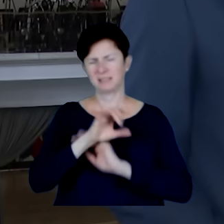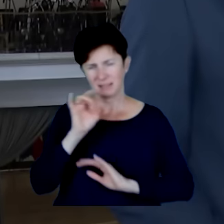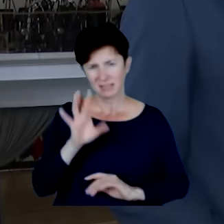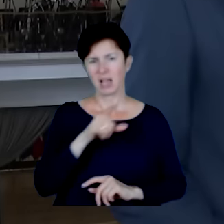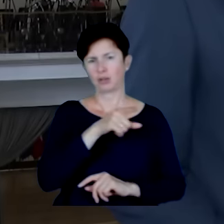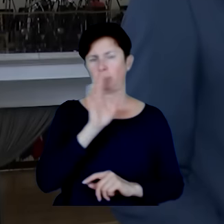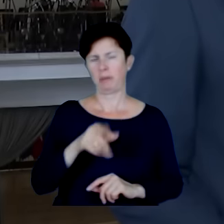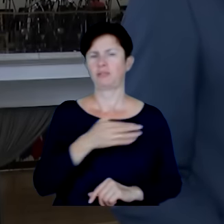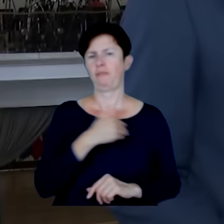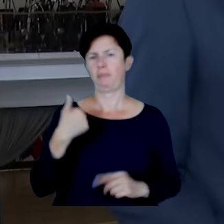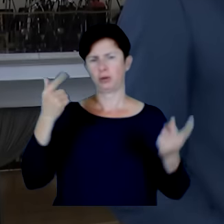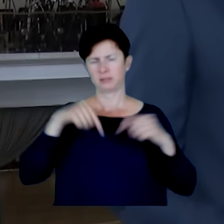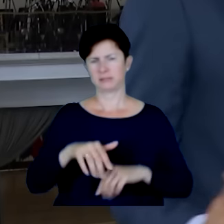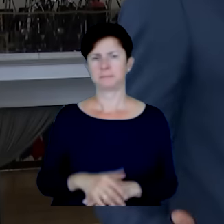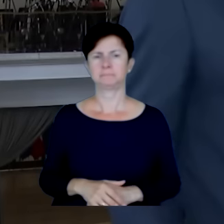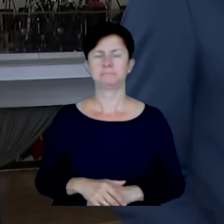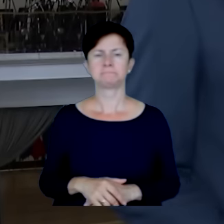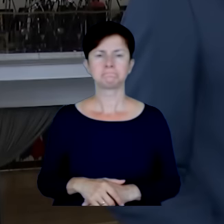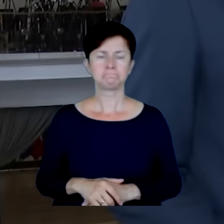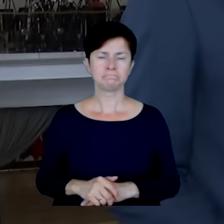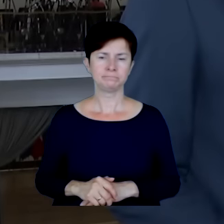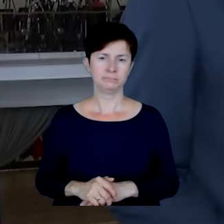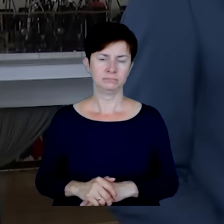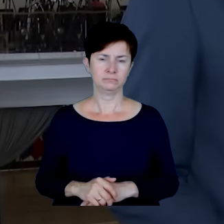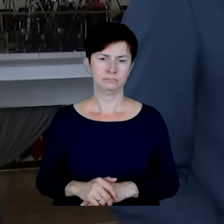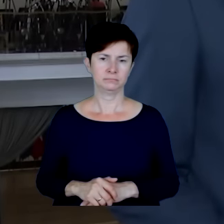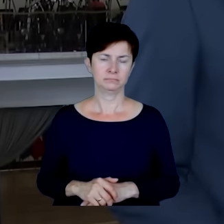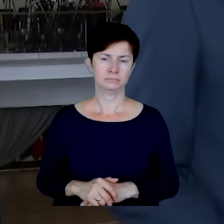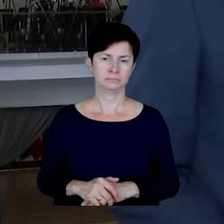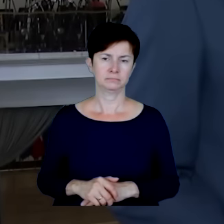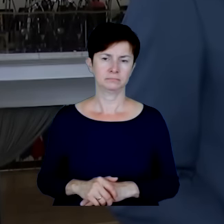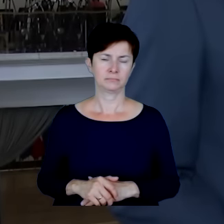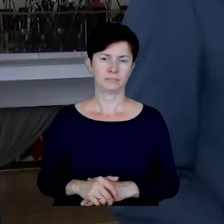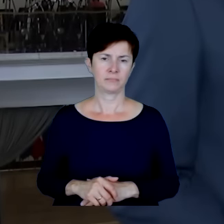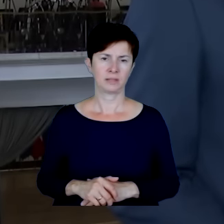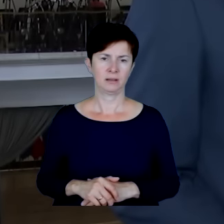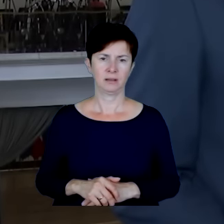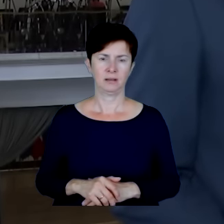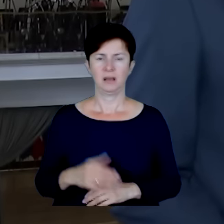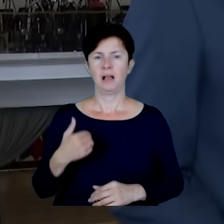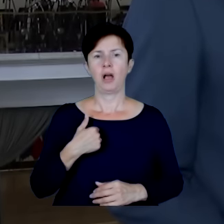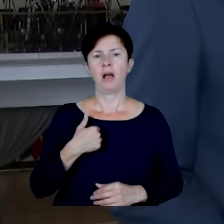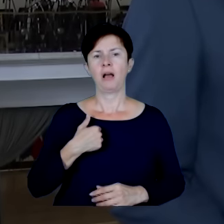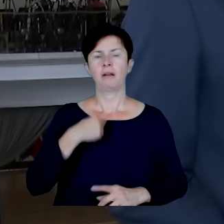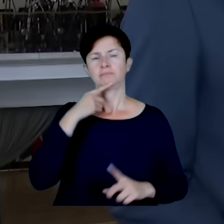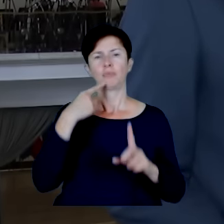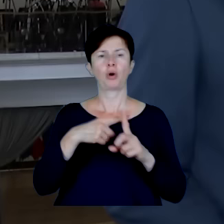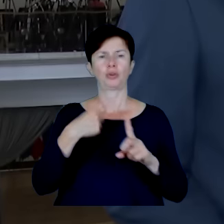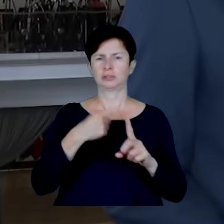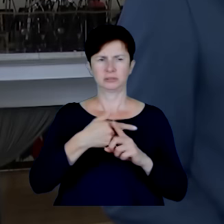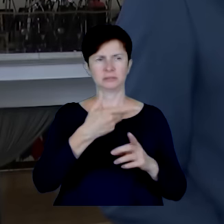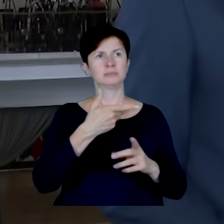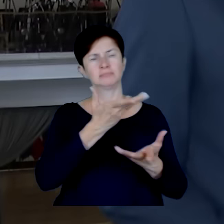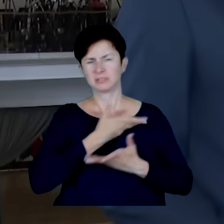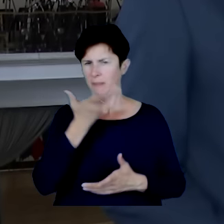Nie poniesiemy żadnych z tego tytułu korzyści, nie odniesiemy żadnych korzyści z tytułu przyjęcia uchodźców